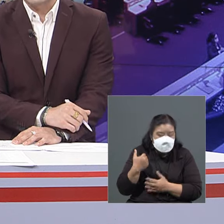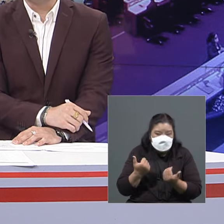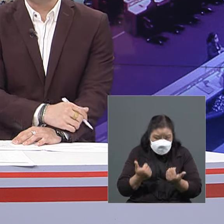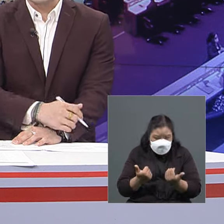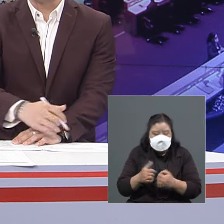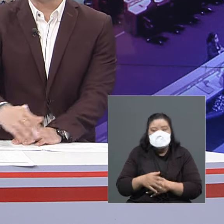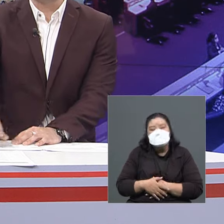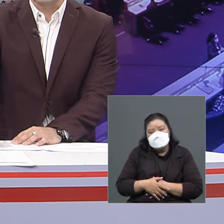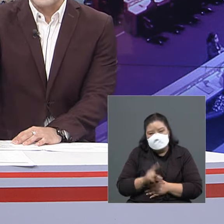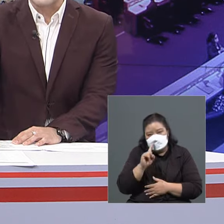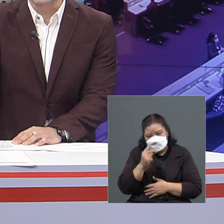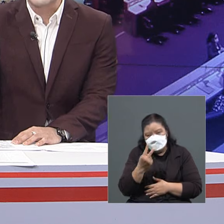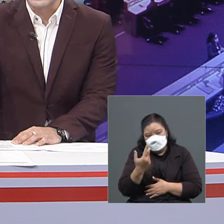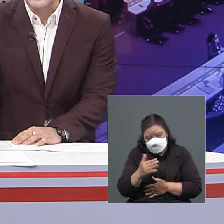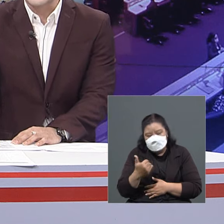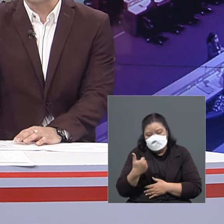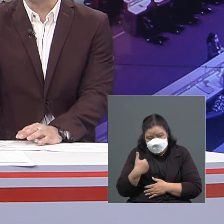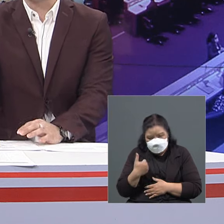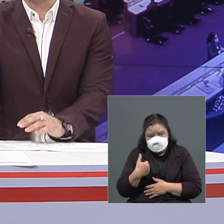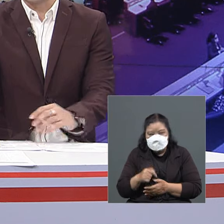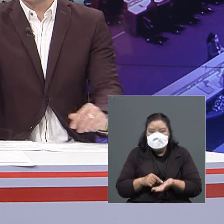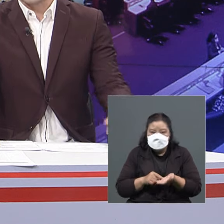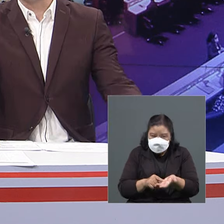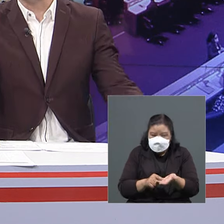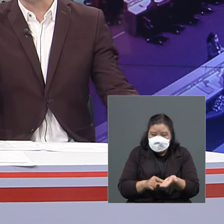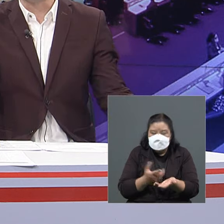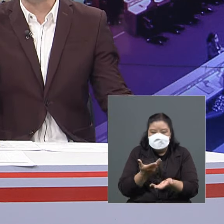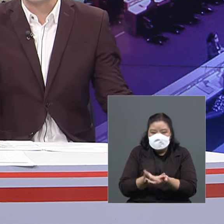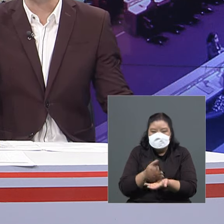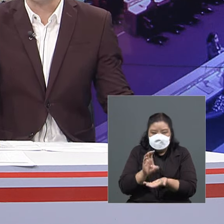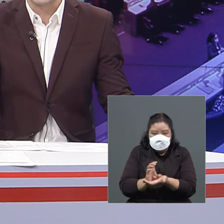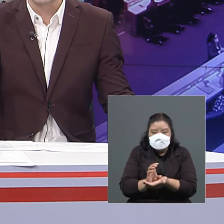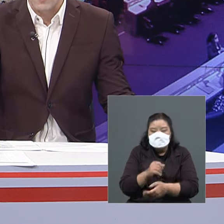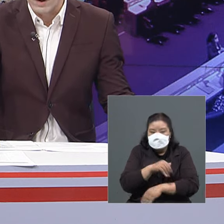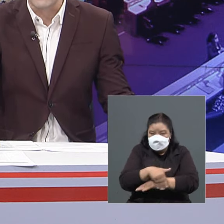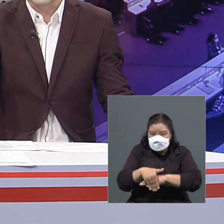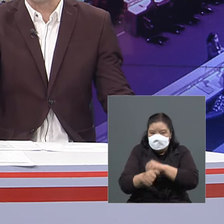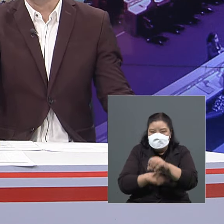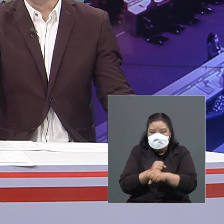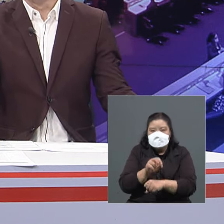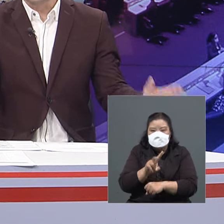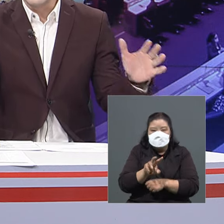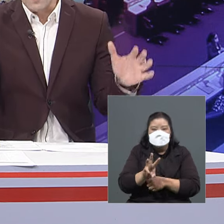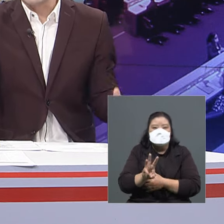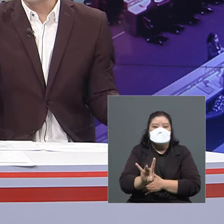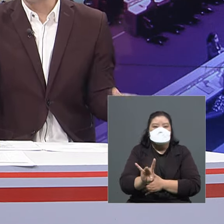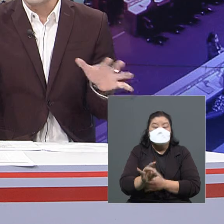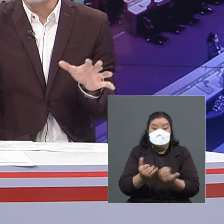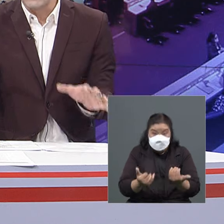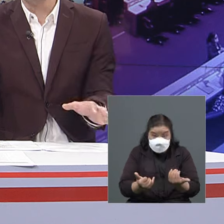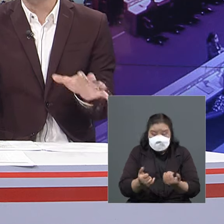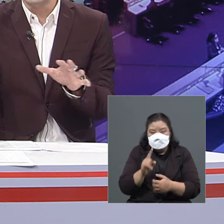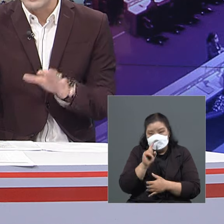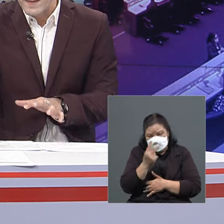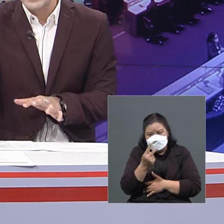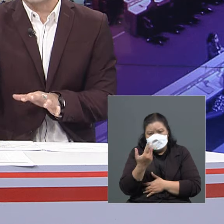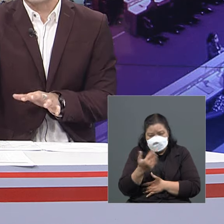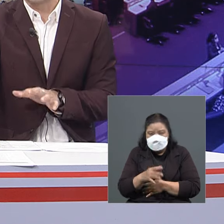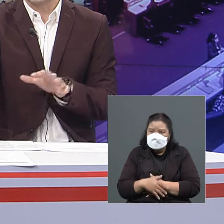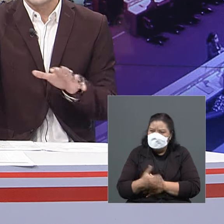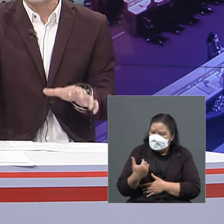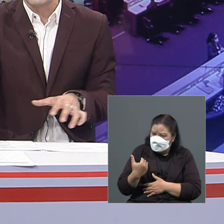2แล้วที่มีการพิจารณาร่างพระราชบัญญัติงบประมาณรายจ่ายประจำปีงบประมาณ2568วันที่2นี้เข้มข้นขึ้นหรือ